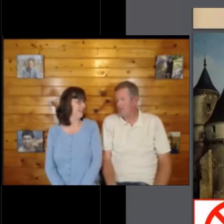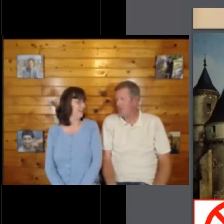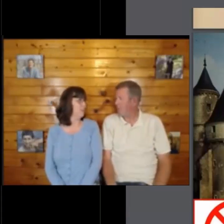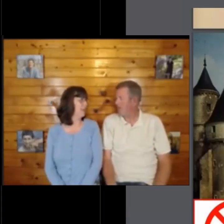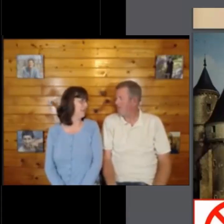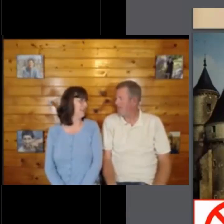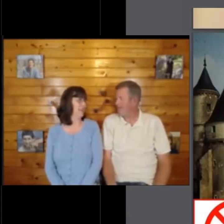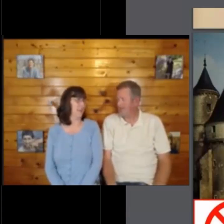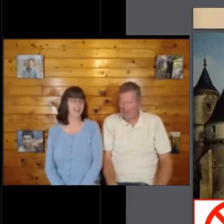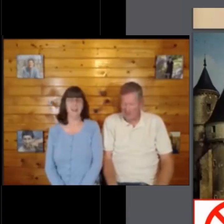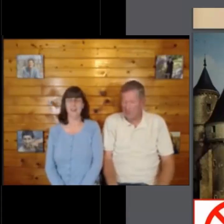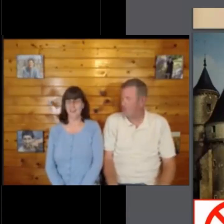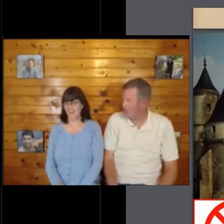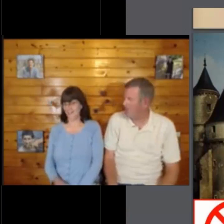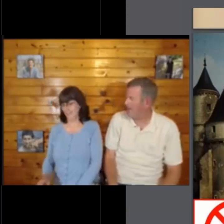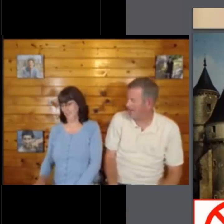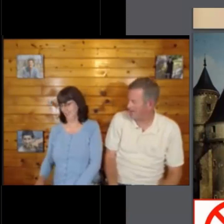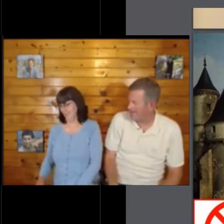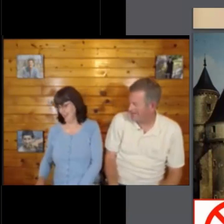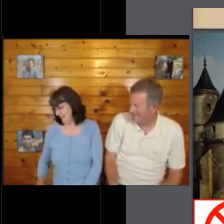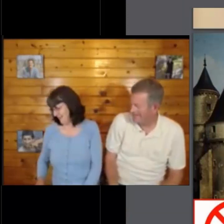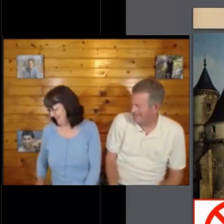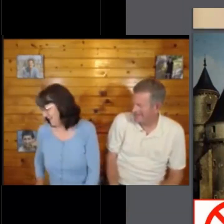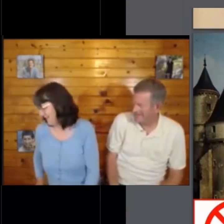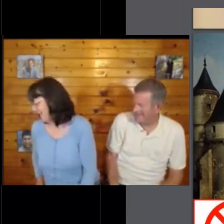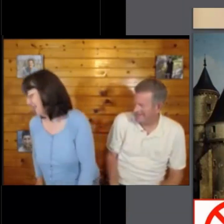Et vous voulez rester? Non, je vous libère.